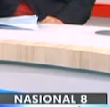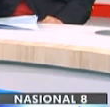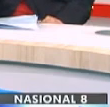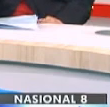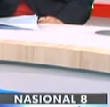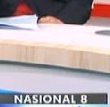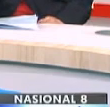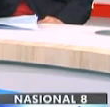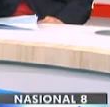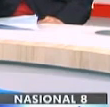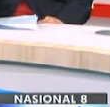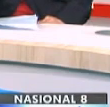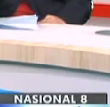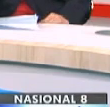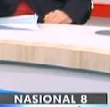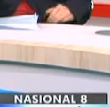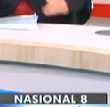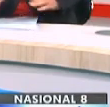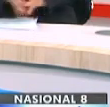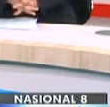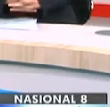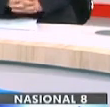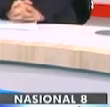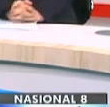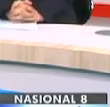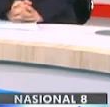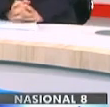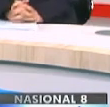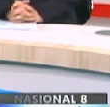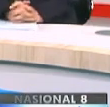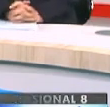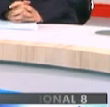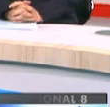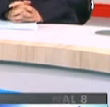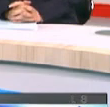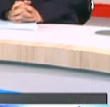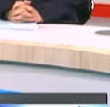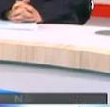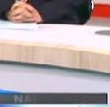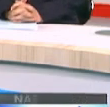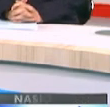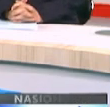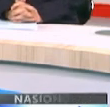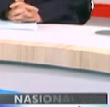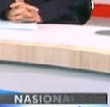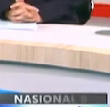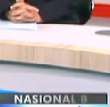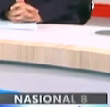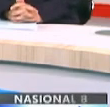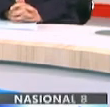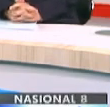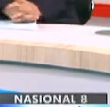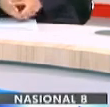mengunjunginya itu mengakiri nasional malam ini Assalamualikum dan salam satu Malaysia selamat mengunaikan